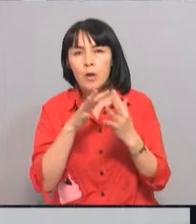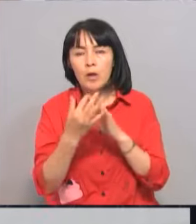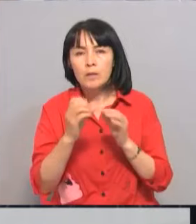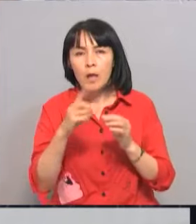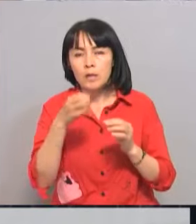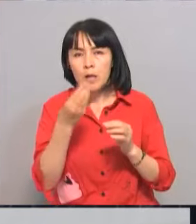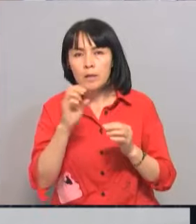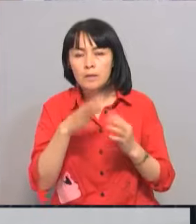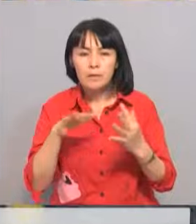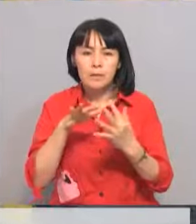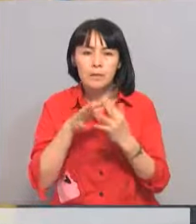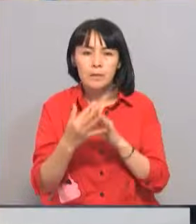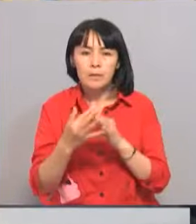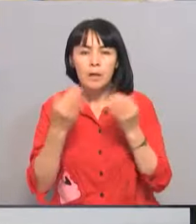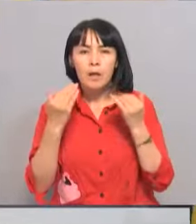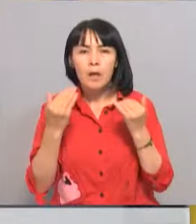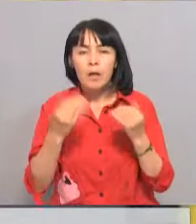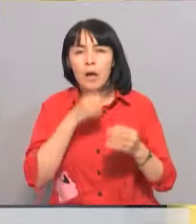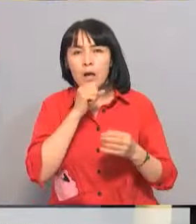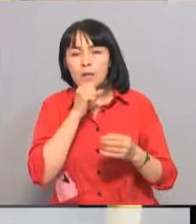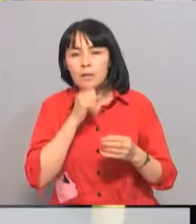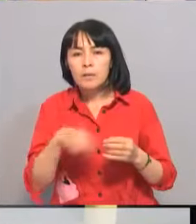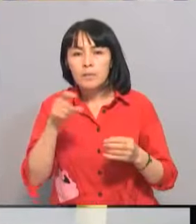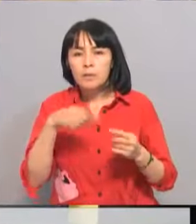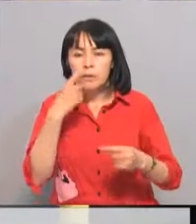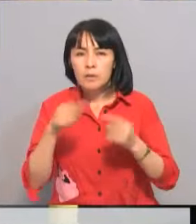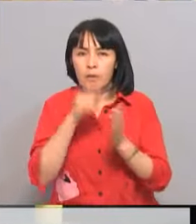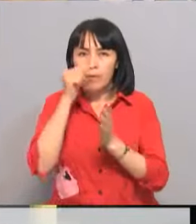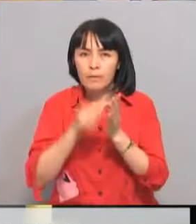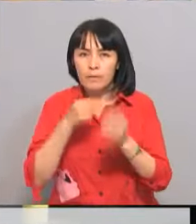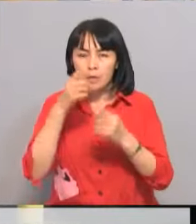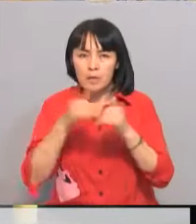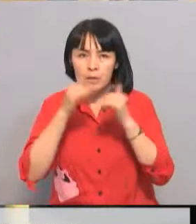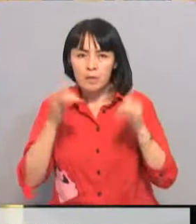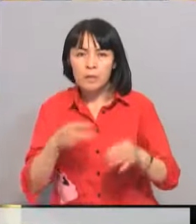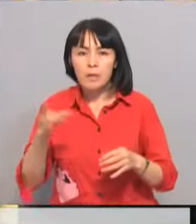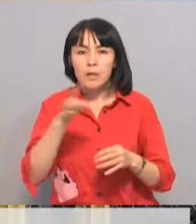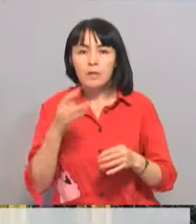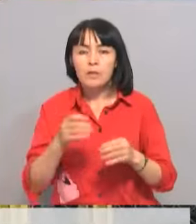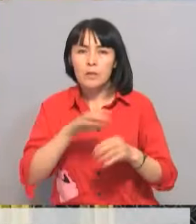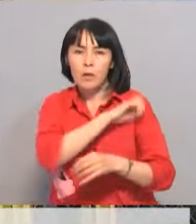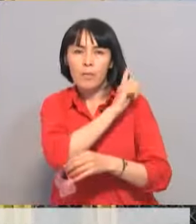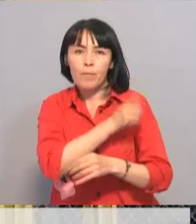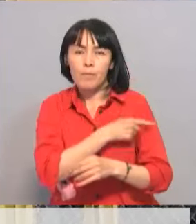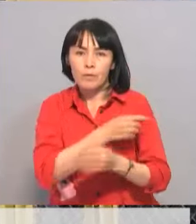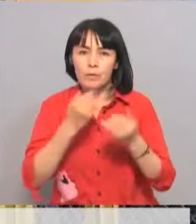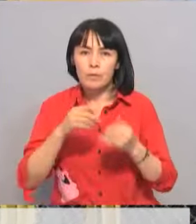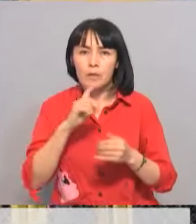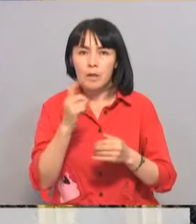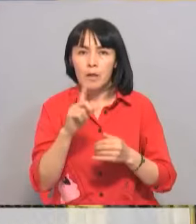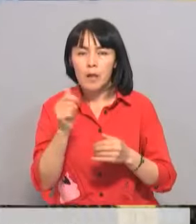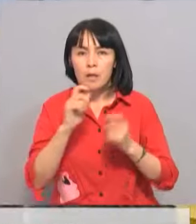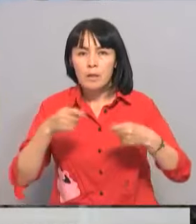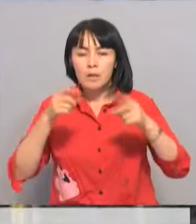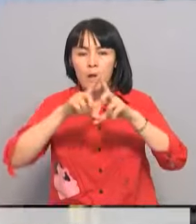Ахжар Шанакского сельского округа. С аксакалами села он обсудил вопросы дальнейшего развития района. Мощность автоматической